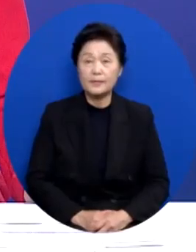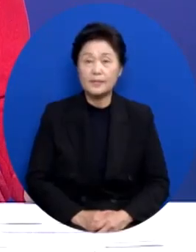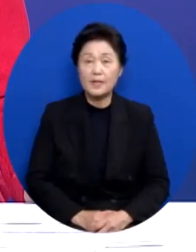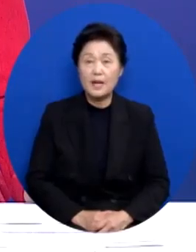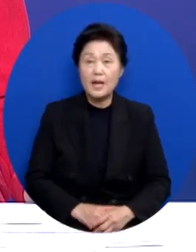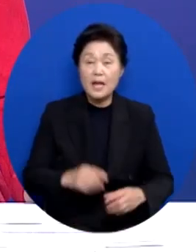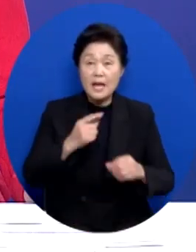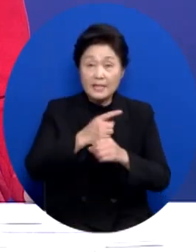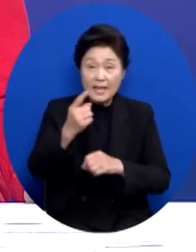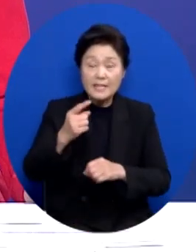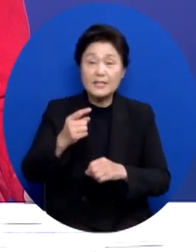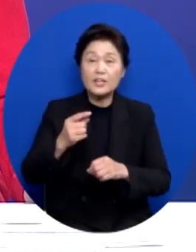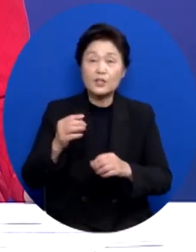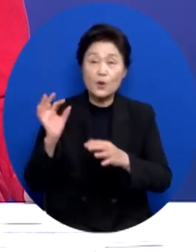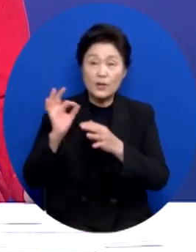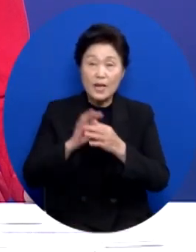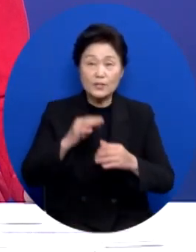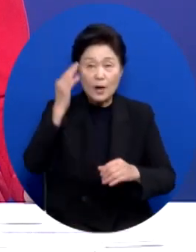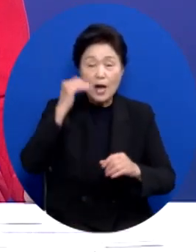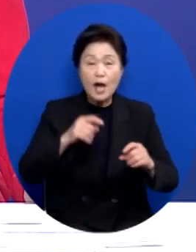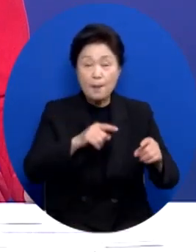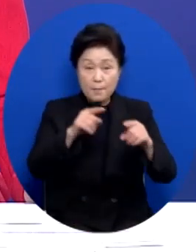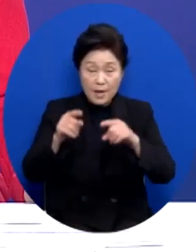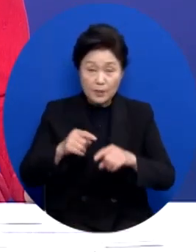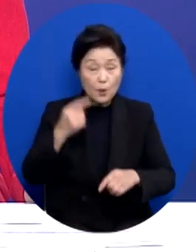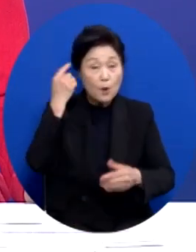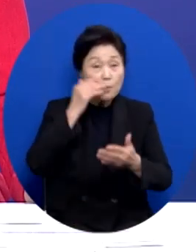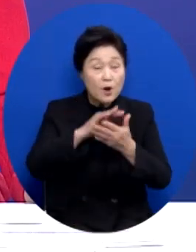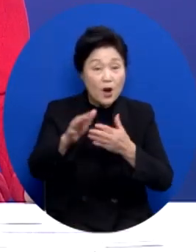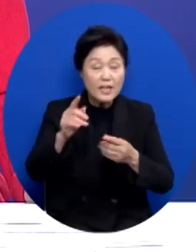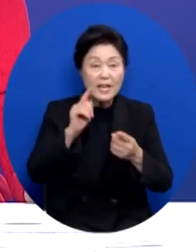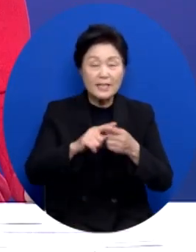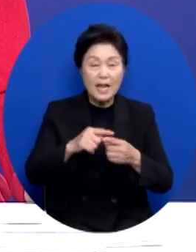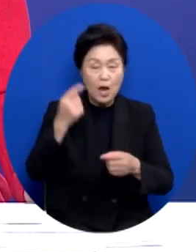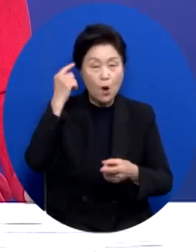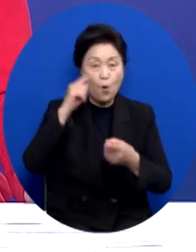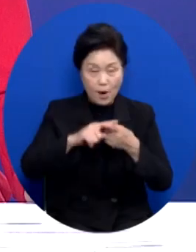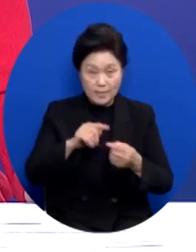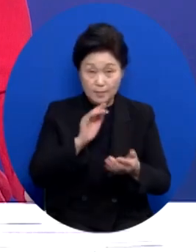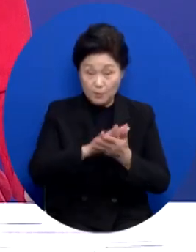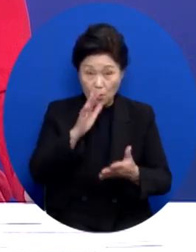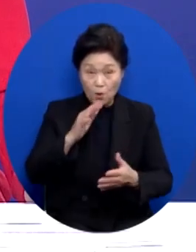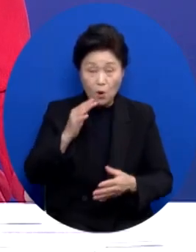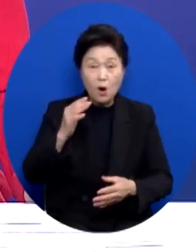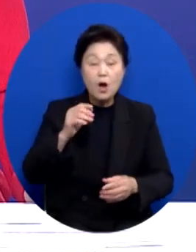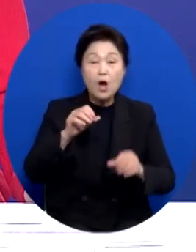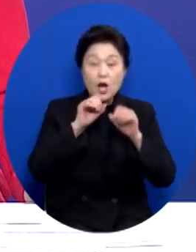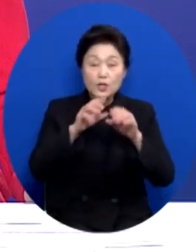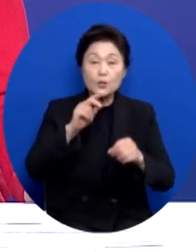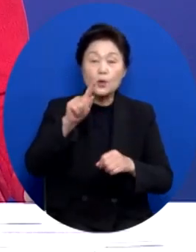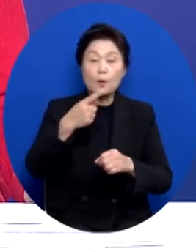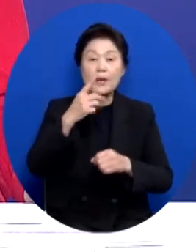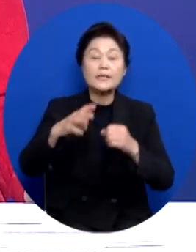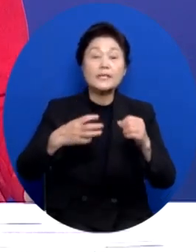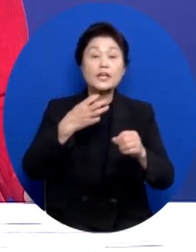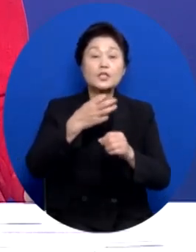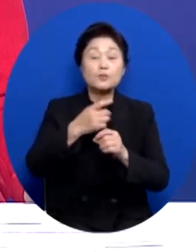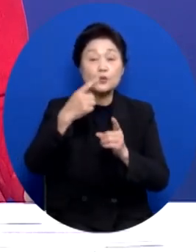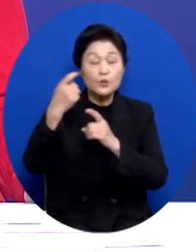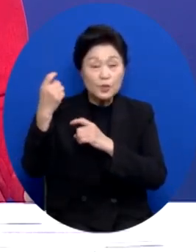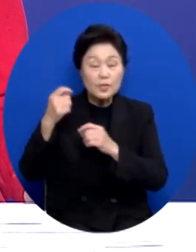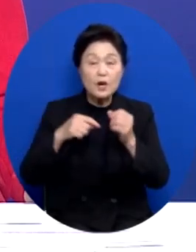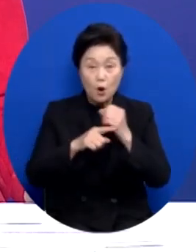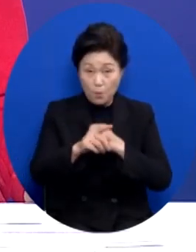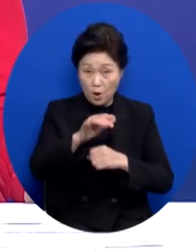올해에 이어 내년에도 한반도 평화를 둘러싼 관심은 뜨거울 전망입니다. 여기에 한국 기독교 선교 140주년이라는 의미가